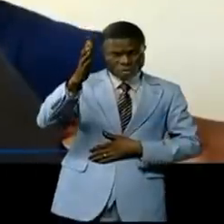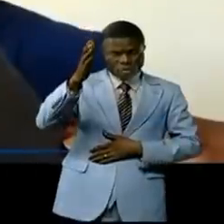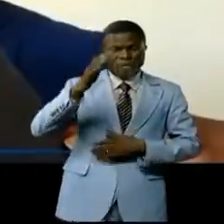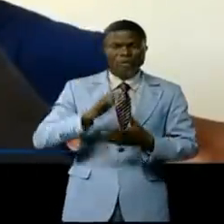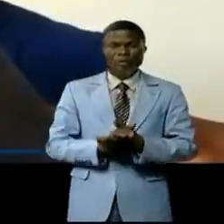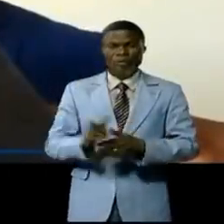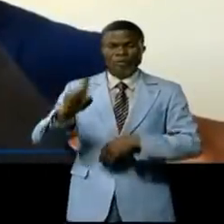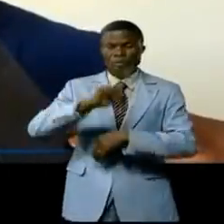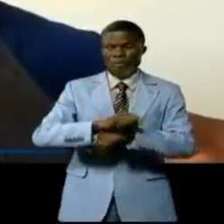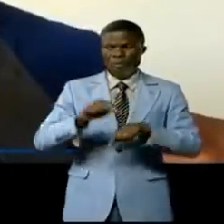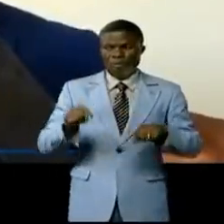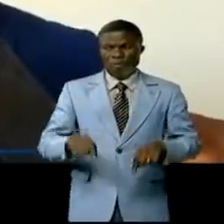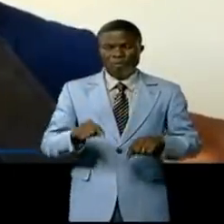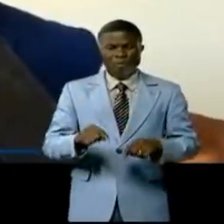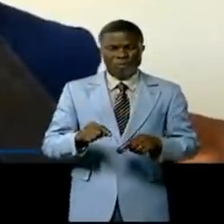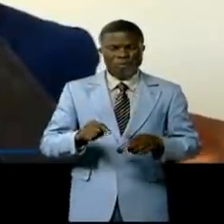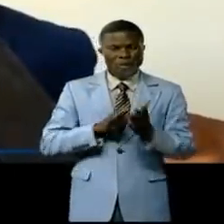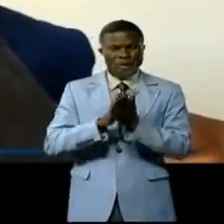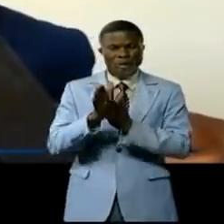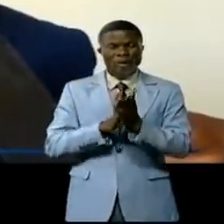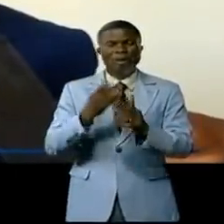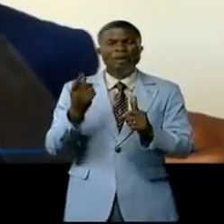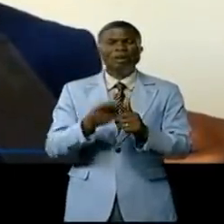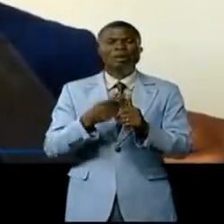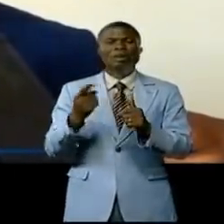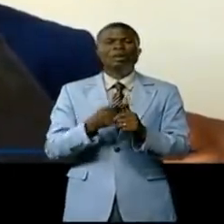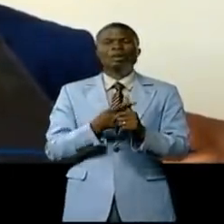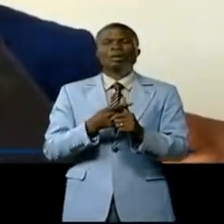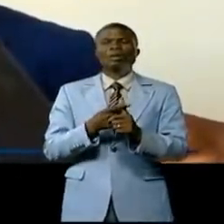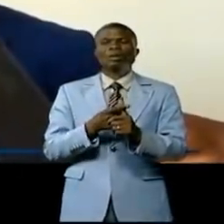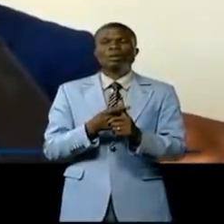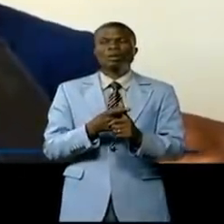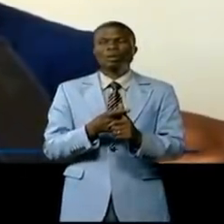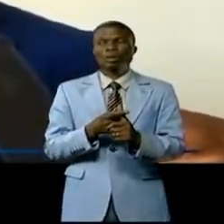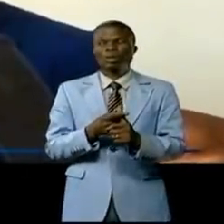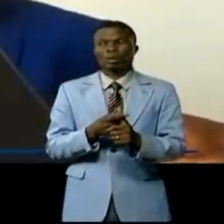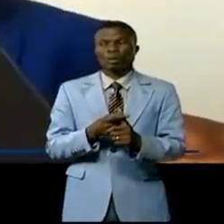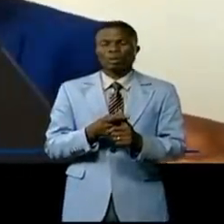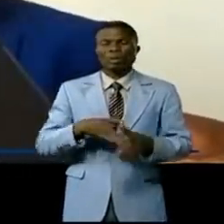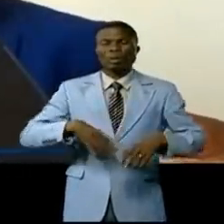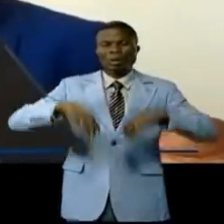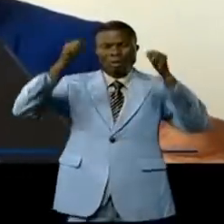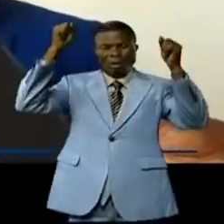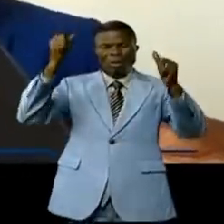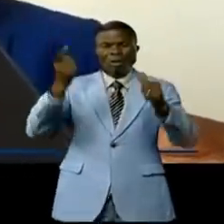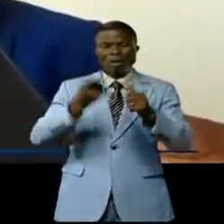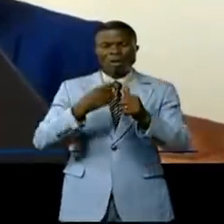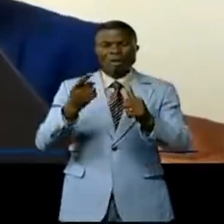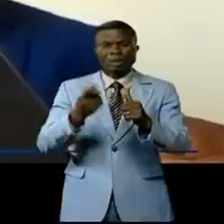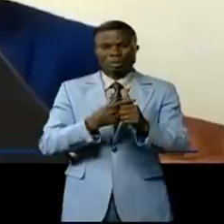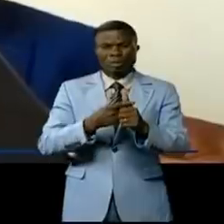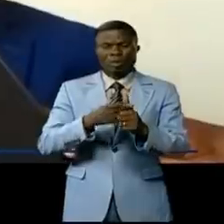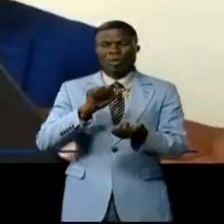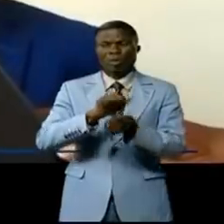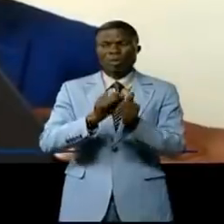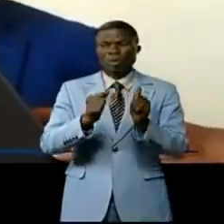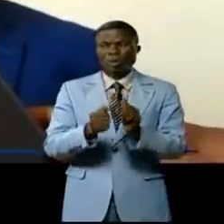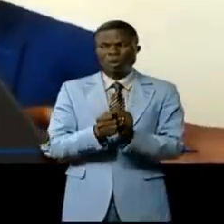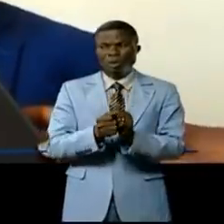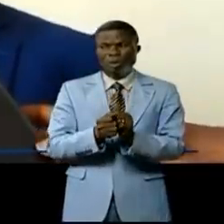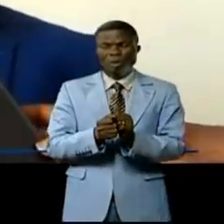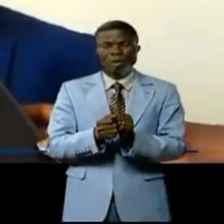journée d'aujourd'hui était consacrée à valider d'abord tout ce qui est membre du